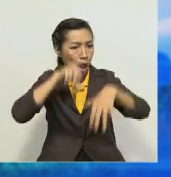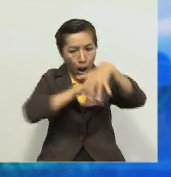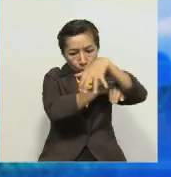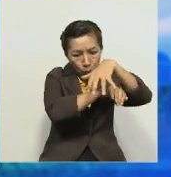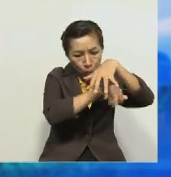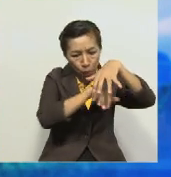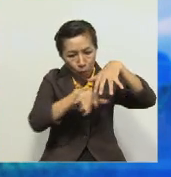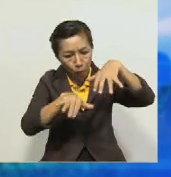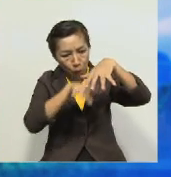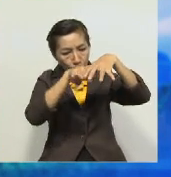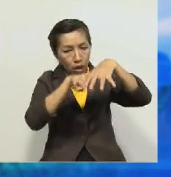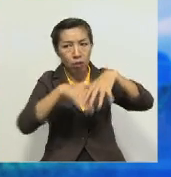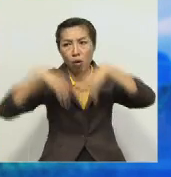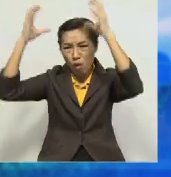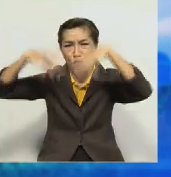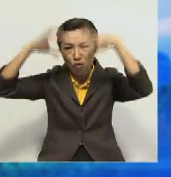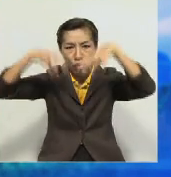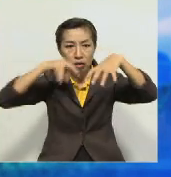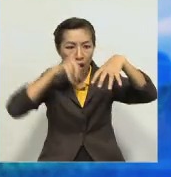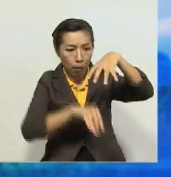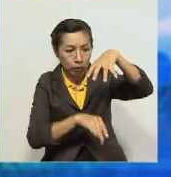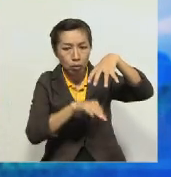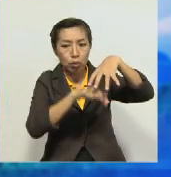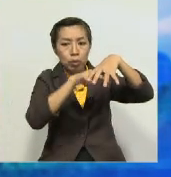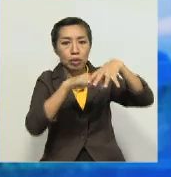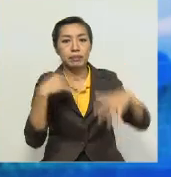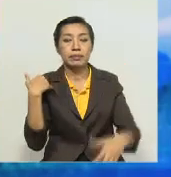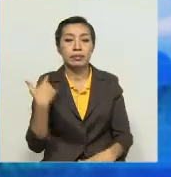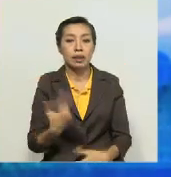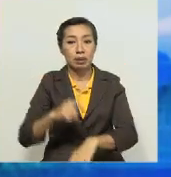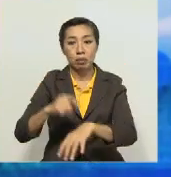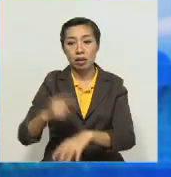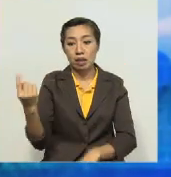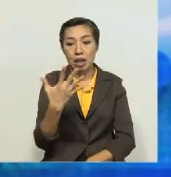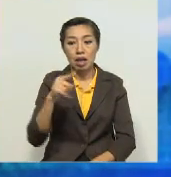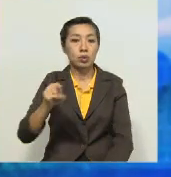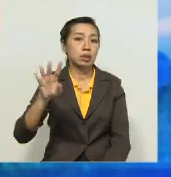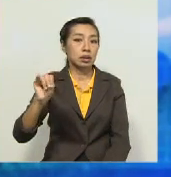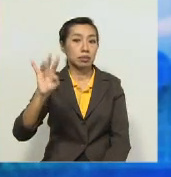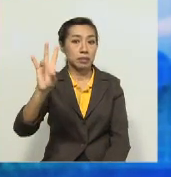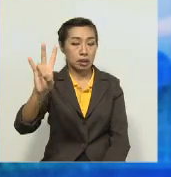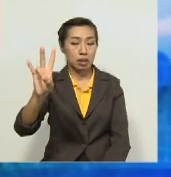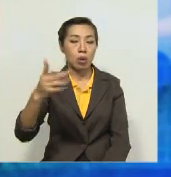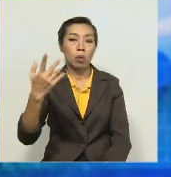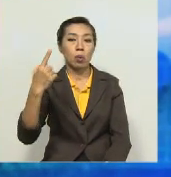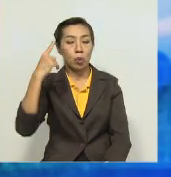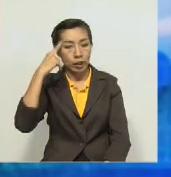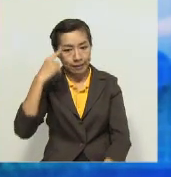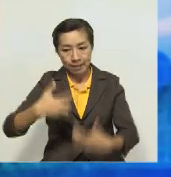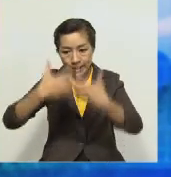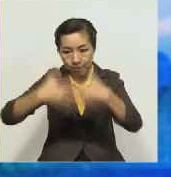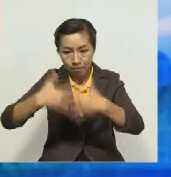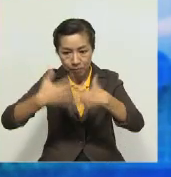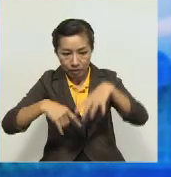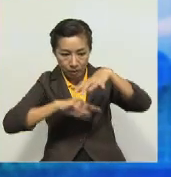เนองจากฝนไมหุดตก ทำให้ระดับน้ำสูงขึ้นเวลา 5 น. 47 น.ร. พารกิติดตงเครื่องสป